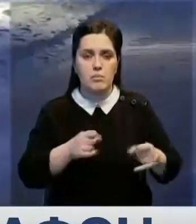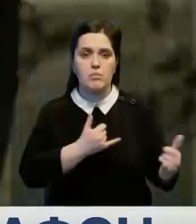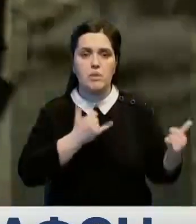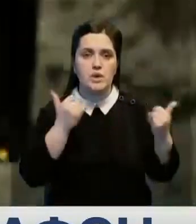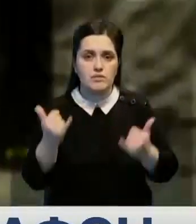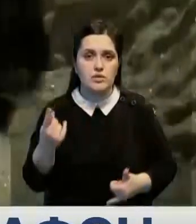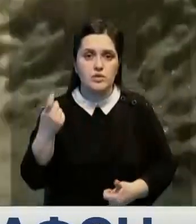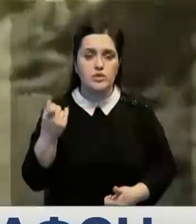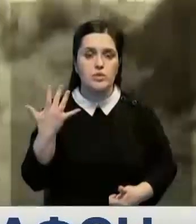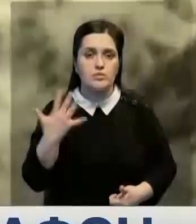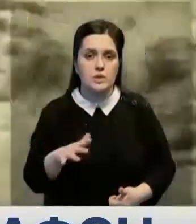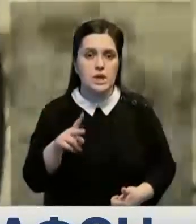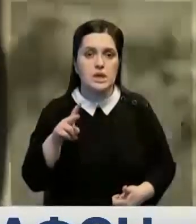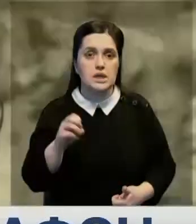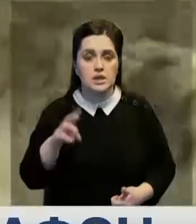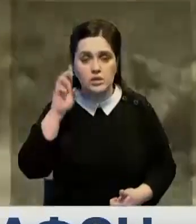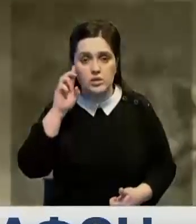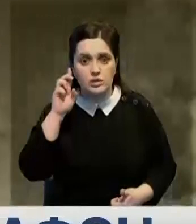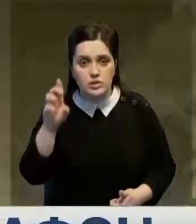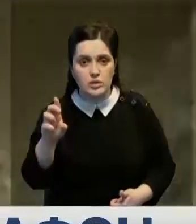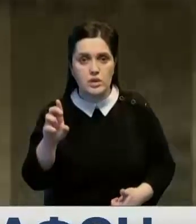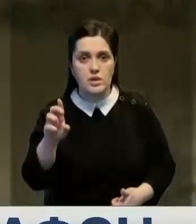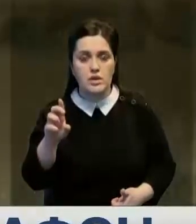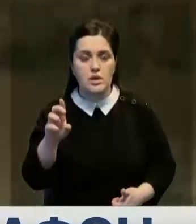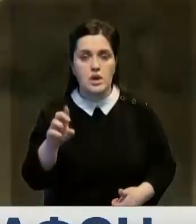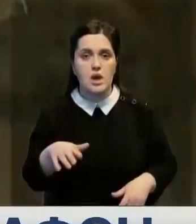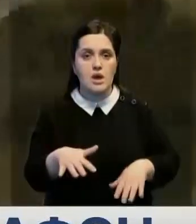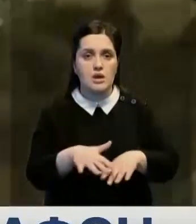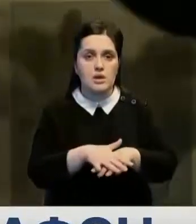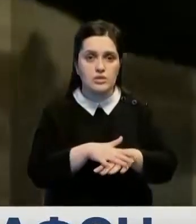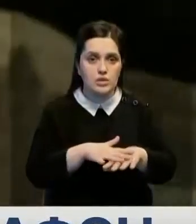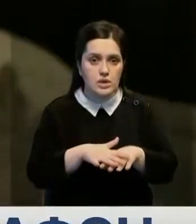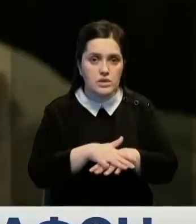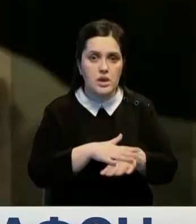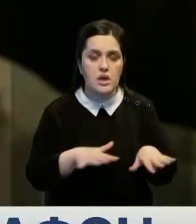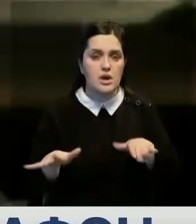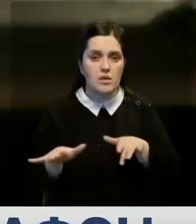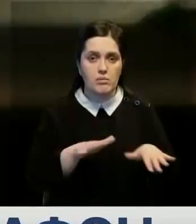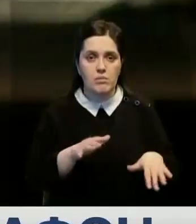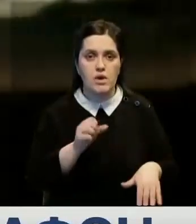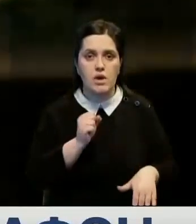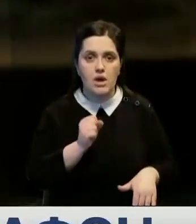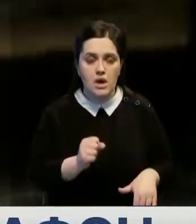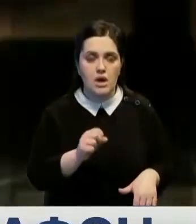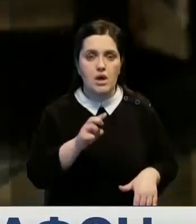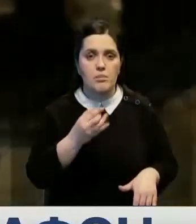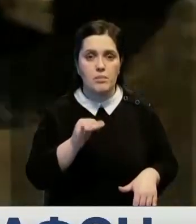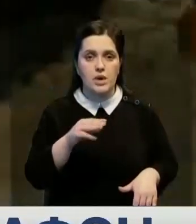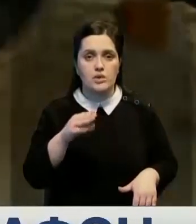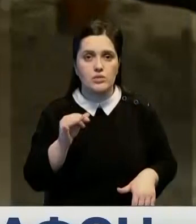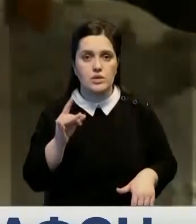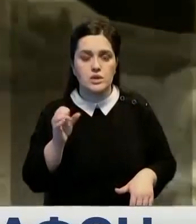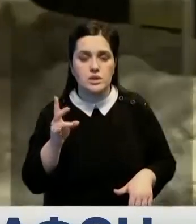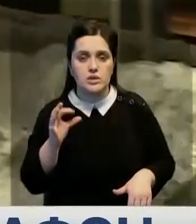велосипеде. Соло-веломарафон посвящен 150-летию государственного и общественного деятеля